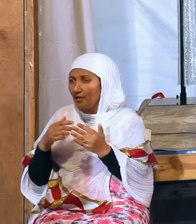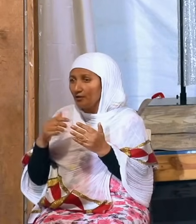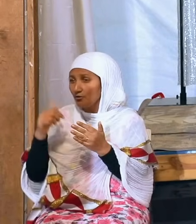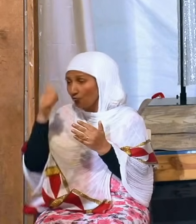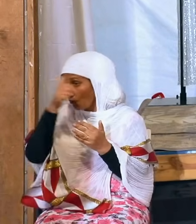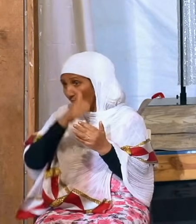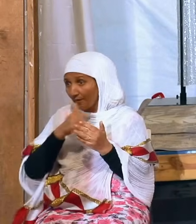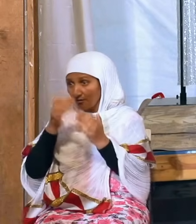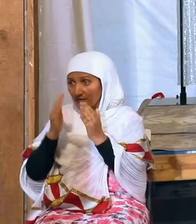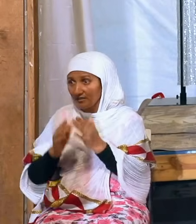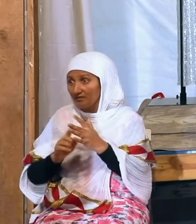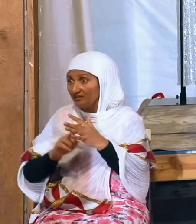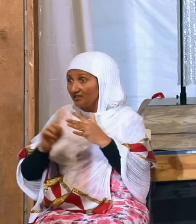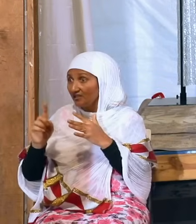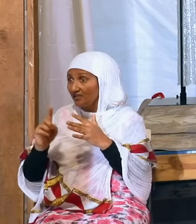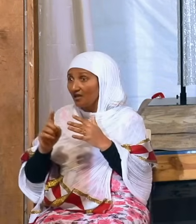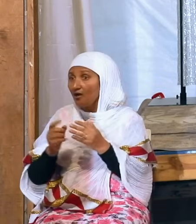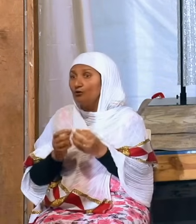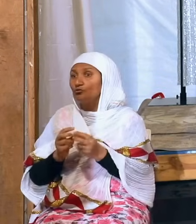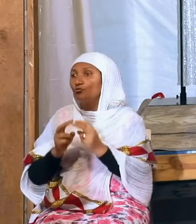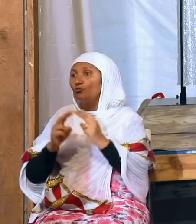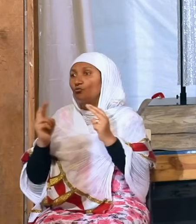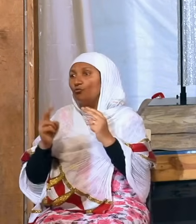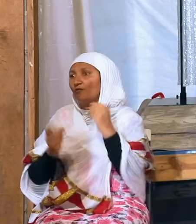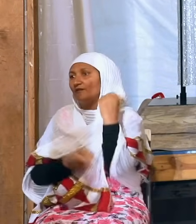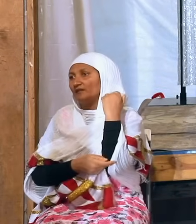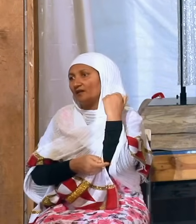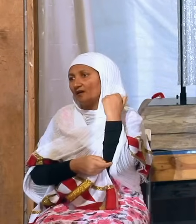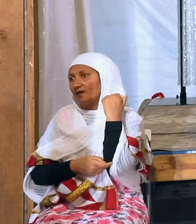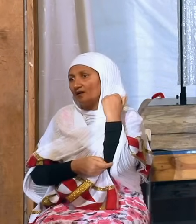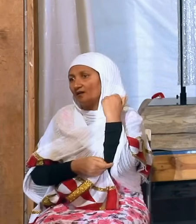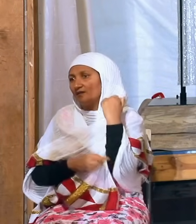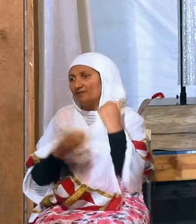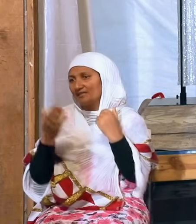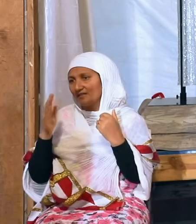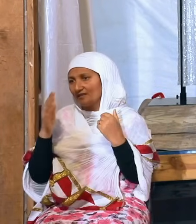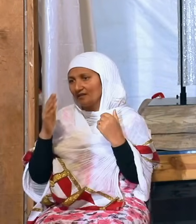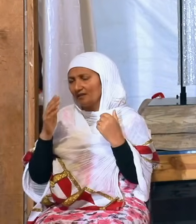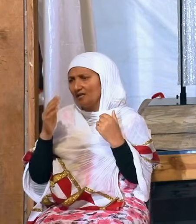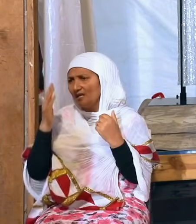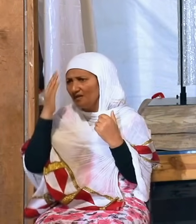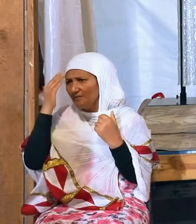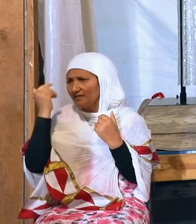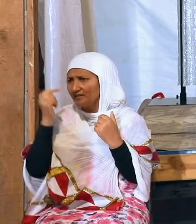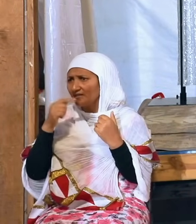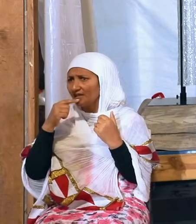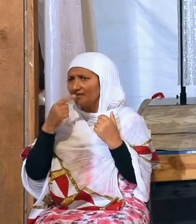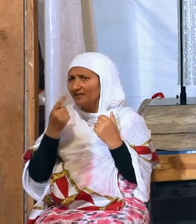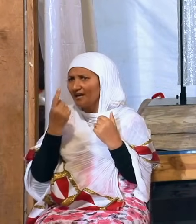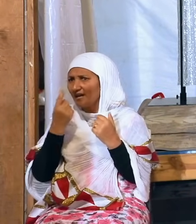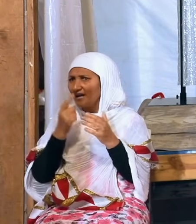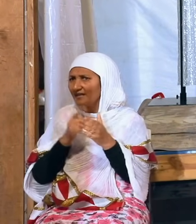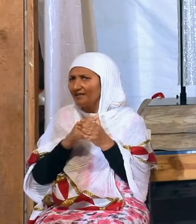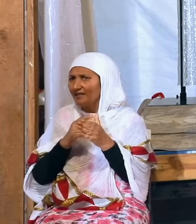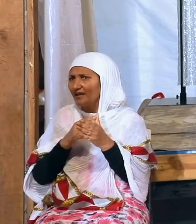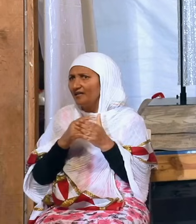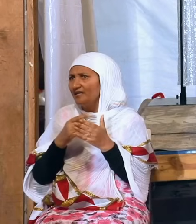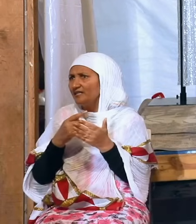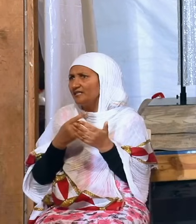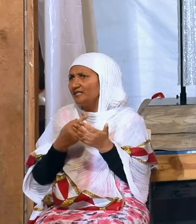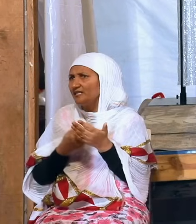ስደተኛ ትልቁ ፈተና ይመስለኛል ለምንድነው ፈተና የሆነው ካልን አንደኛ እኛውን እዚህ ያላችሁ ትልልቅ